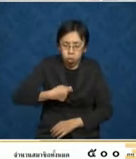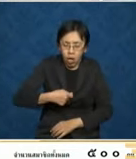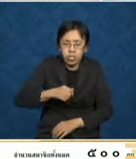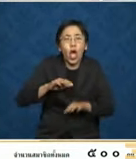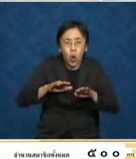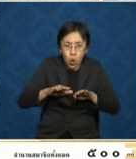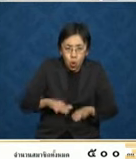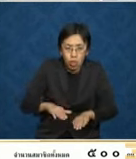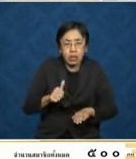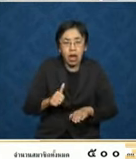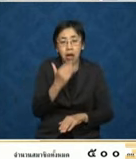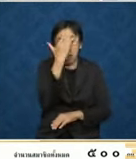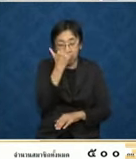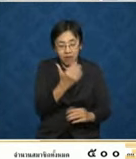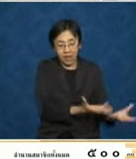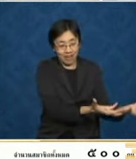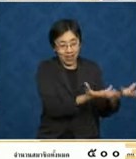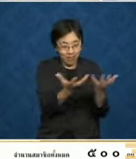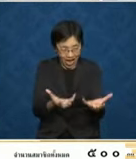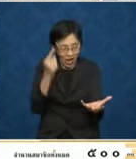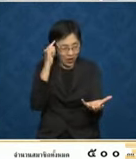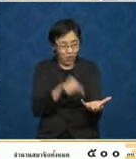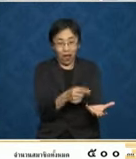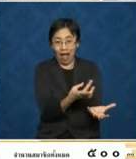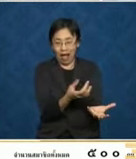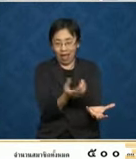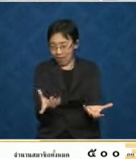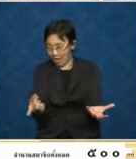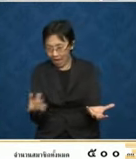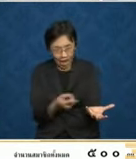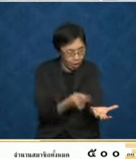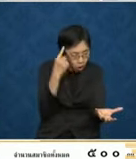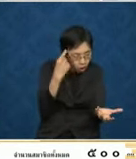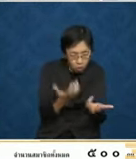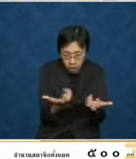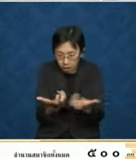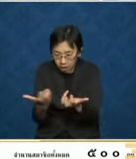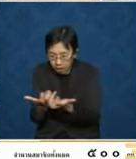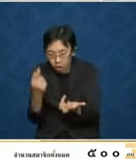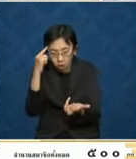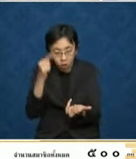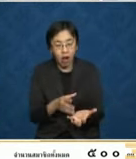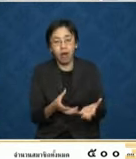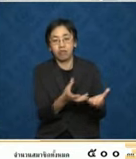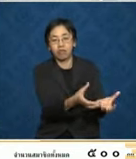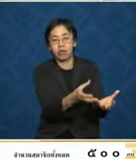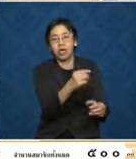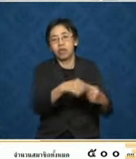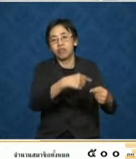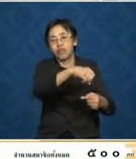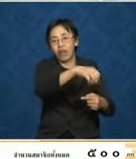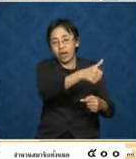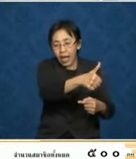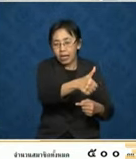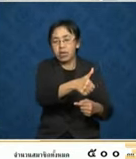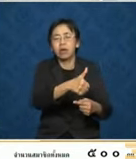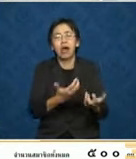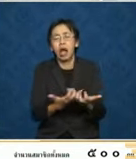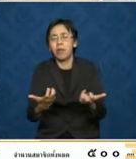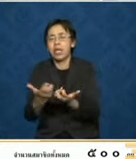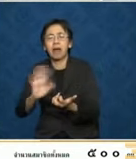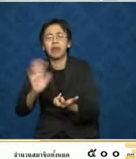นะครับในเมื่อขยะเนี่ยเมื่อเอามามีการคัดแยกเราก็สามารถตรงไหนเอาไปผลิตกระแสไฟฟ้าได้ก็ไม่ต้องมาคัด